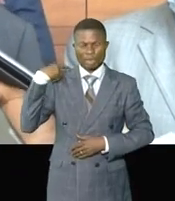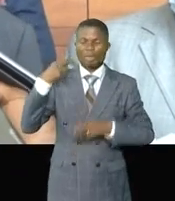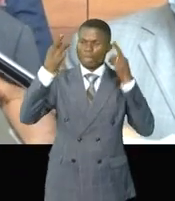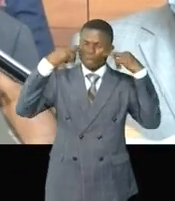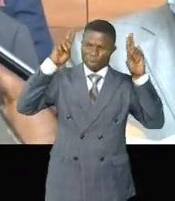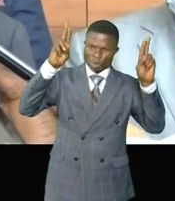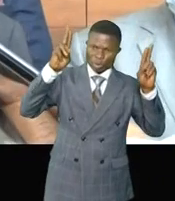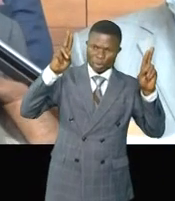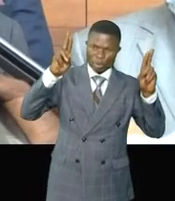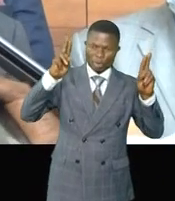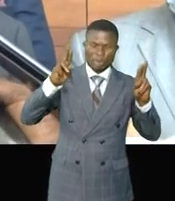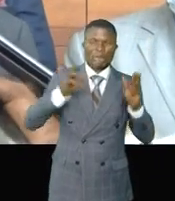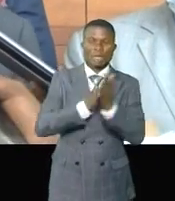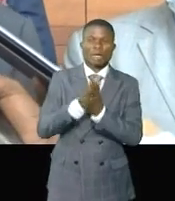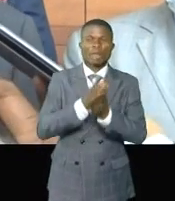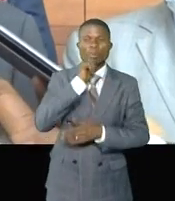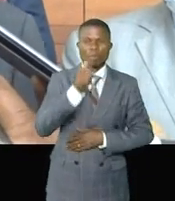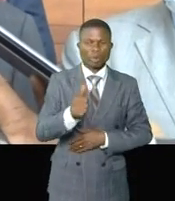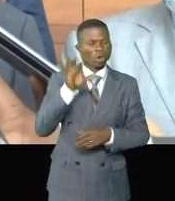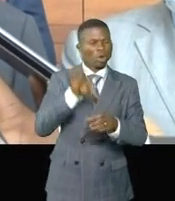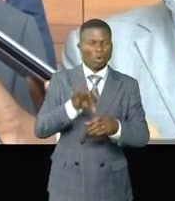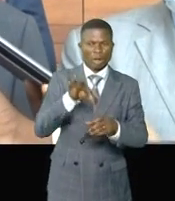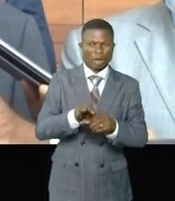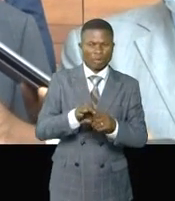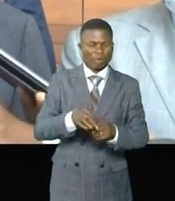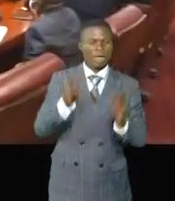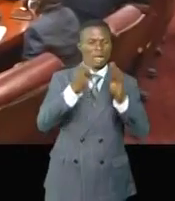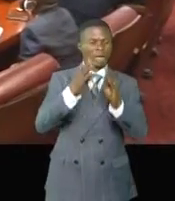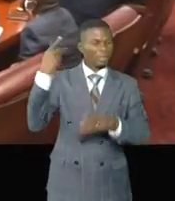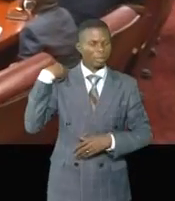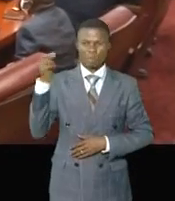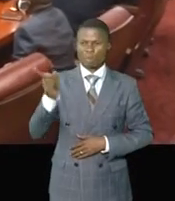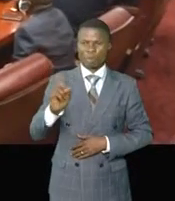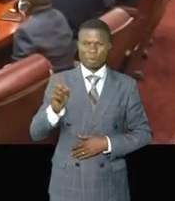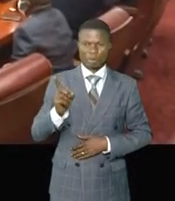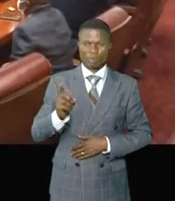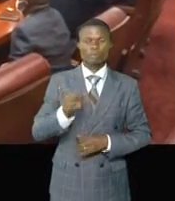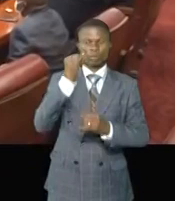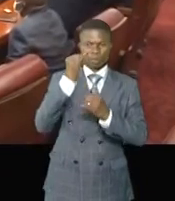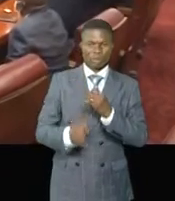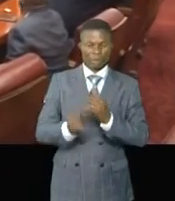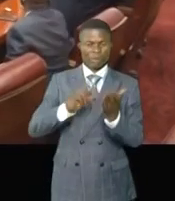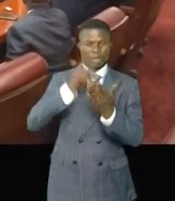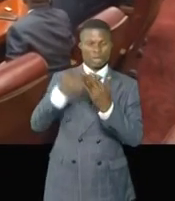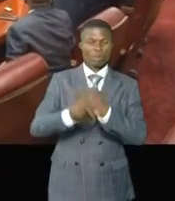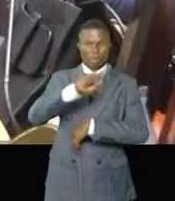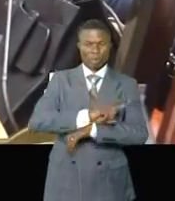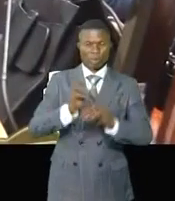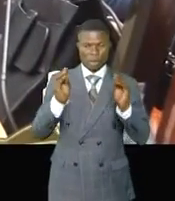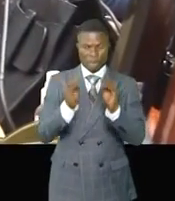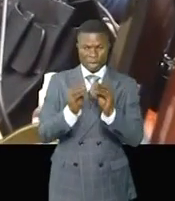mais conformément au vote qui a été fait à l'Assemblée nationale. C'est l'unique point à l'ordre du jour de la plénière de la